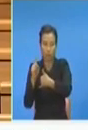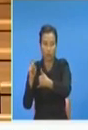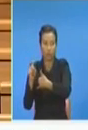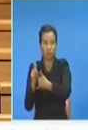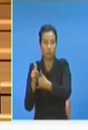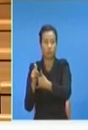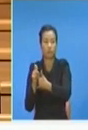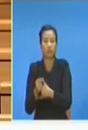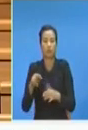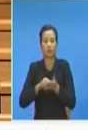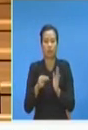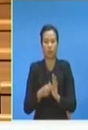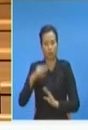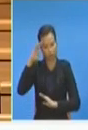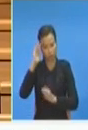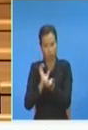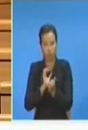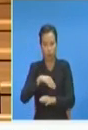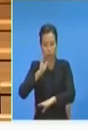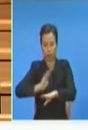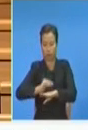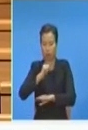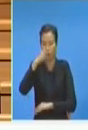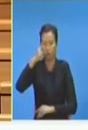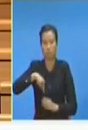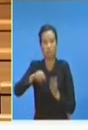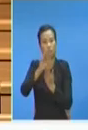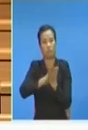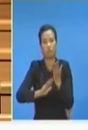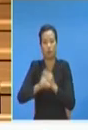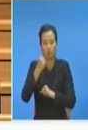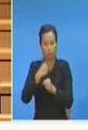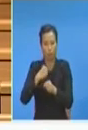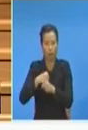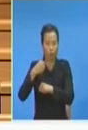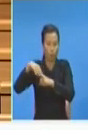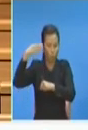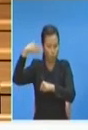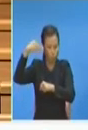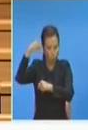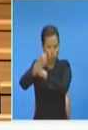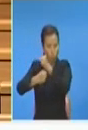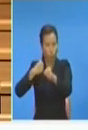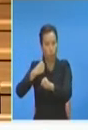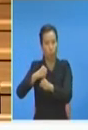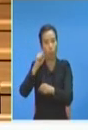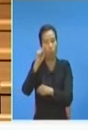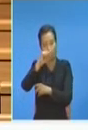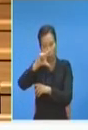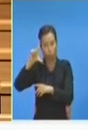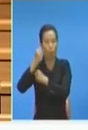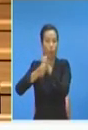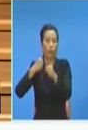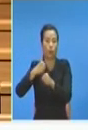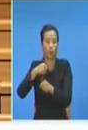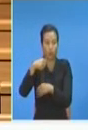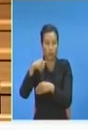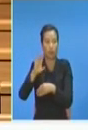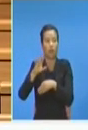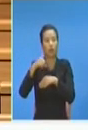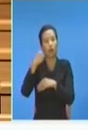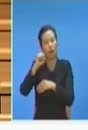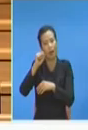ก่งเท่าตำรวจไทยผมยืนยันเพราะเราทำมาหลายร้อยปีแล้วครับประสบการณ์พอกพูนสูงกว่าตัว